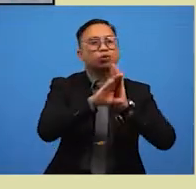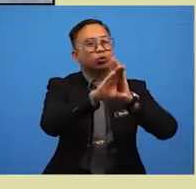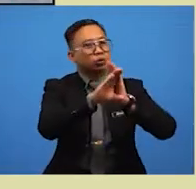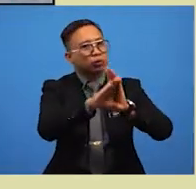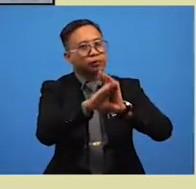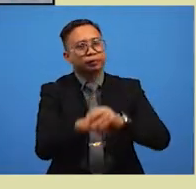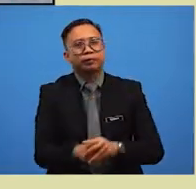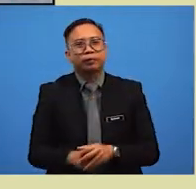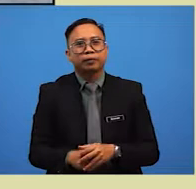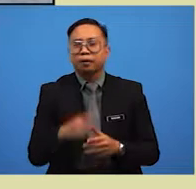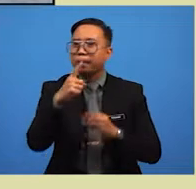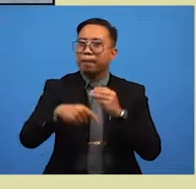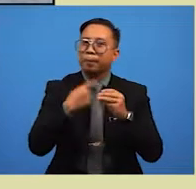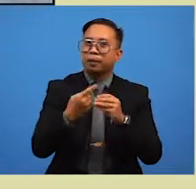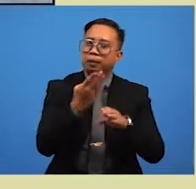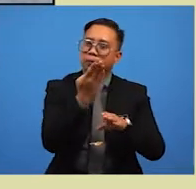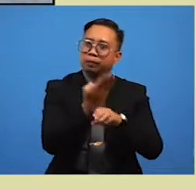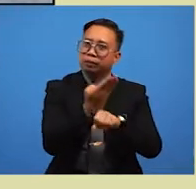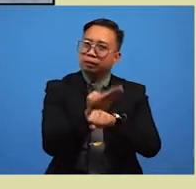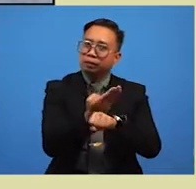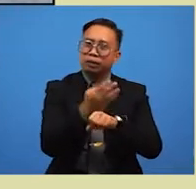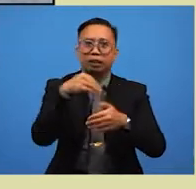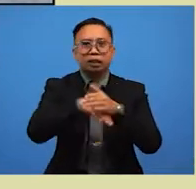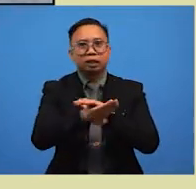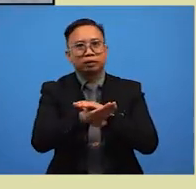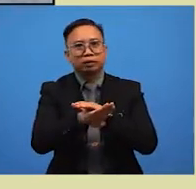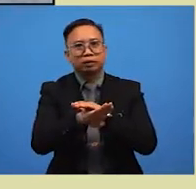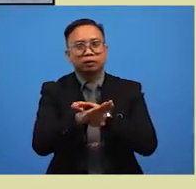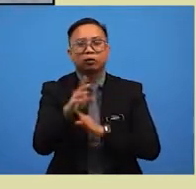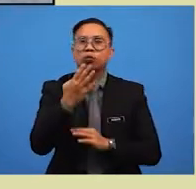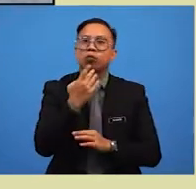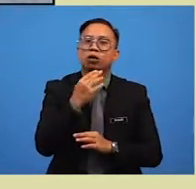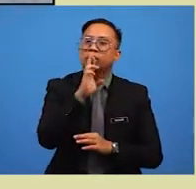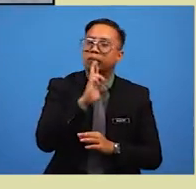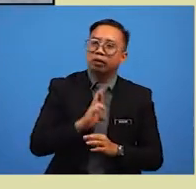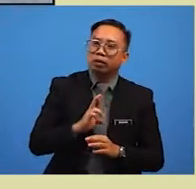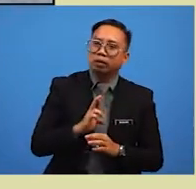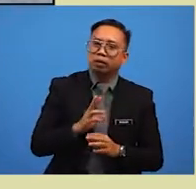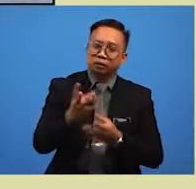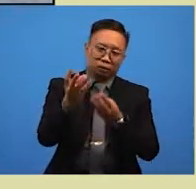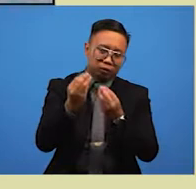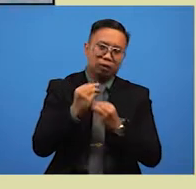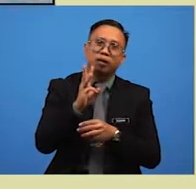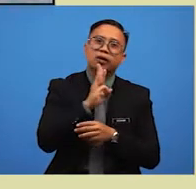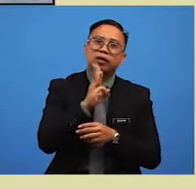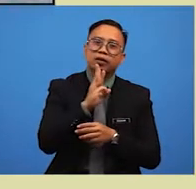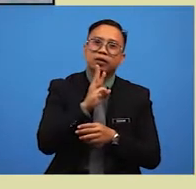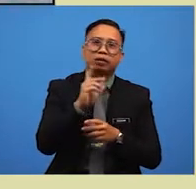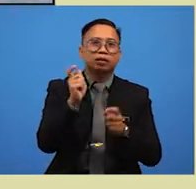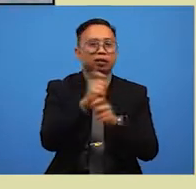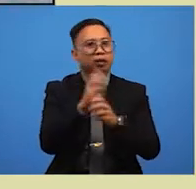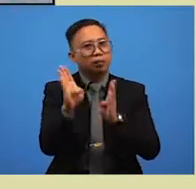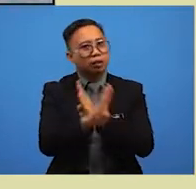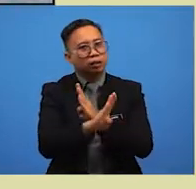Contohnya, apabila mineral besi dalam batuan hematit yang berwarna merah menyerap air, tindak balas